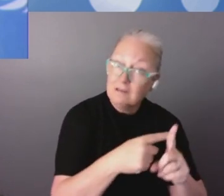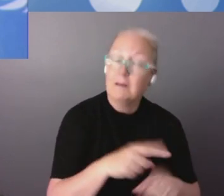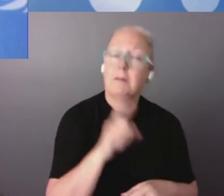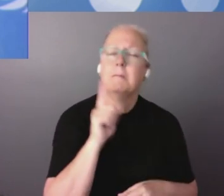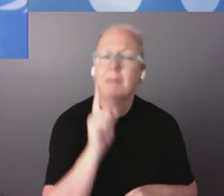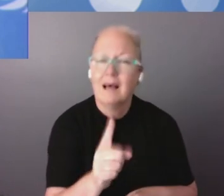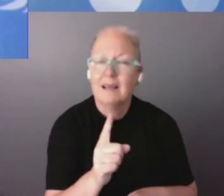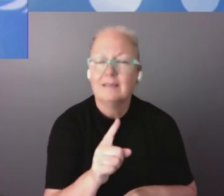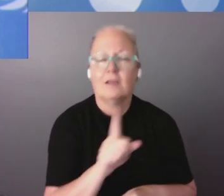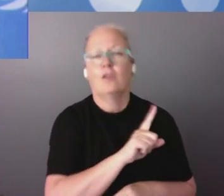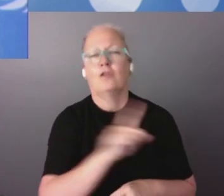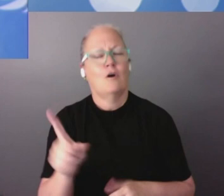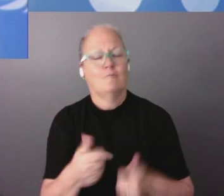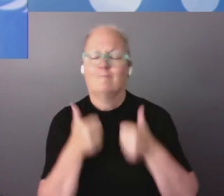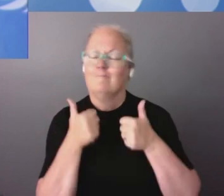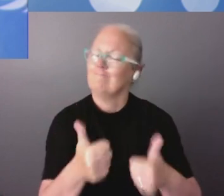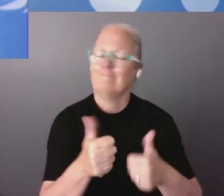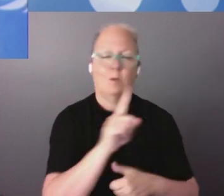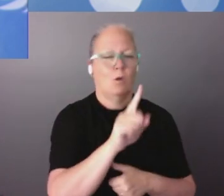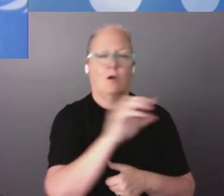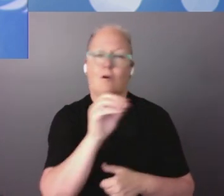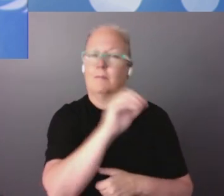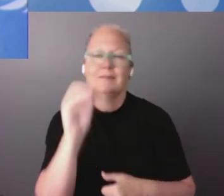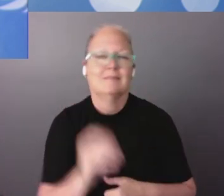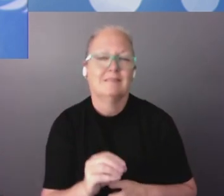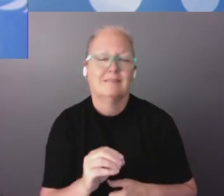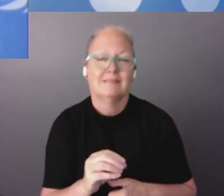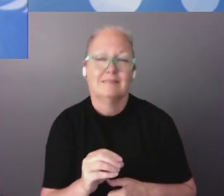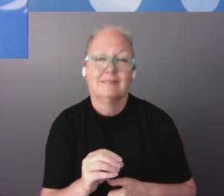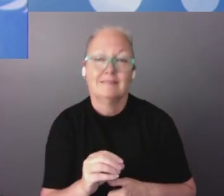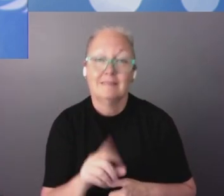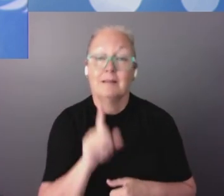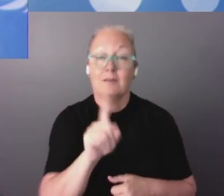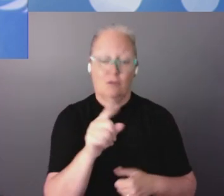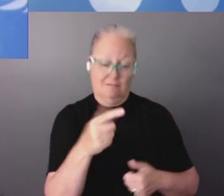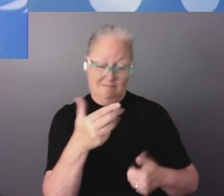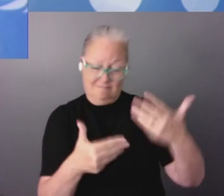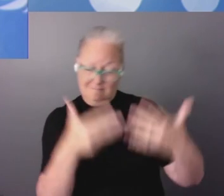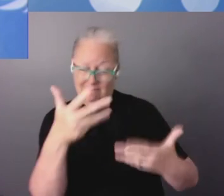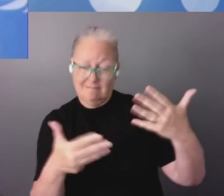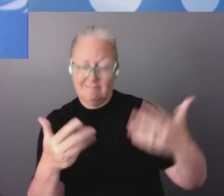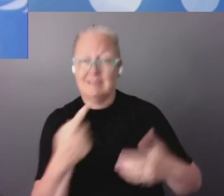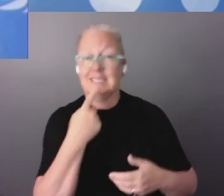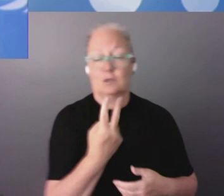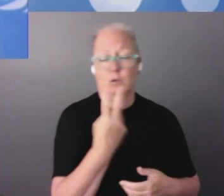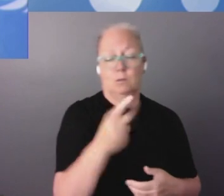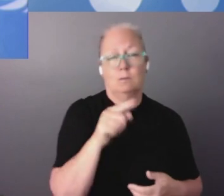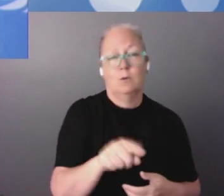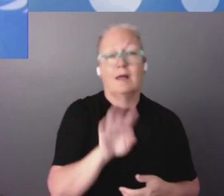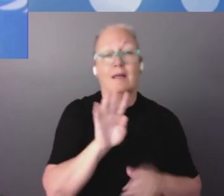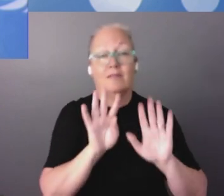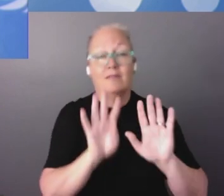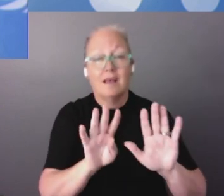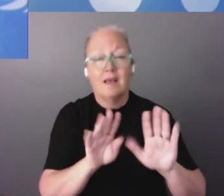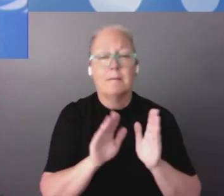照我们最近的数据，从2019年这个网络的新用户者，